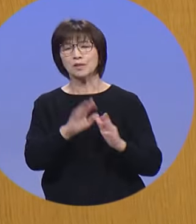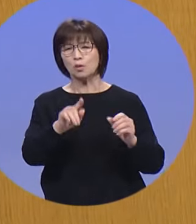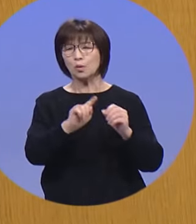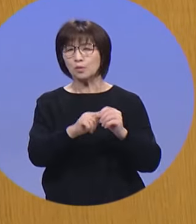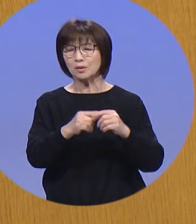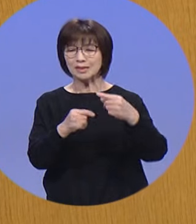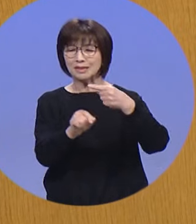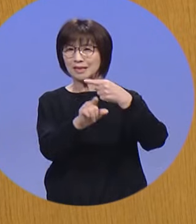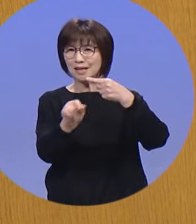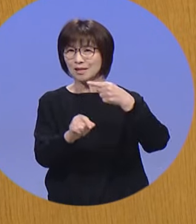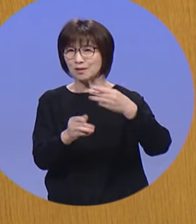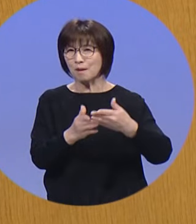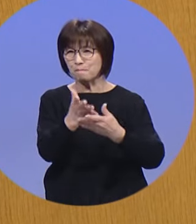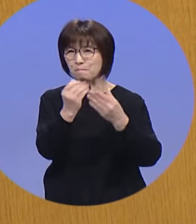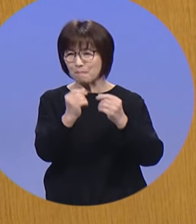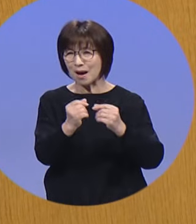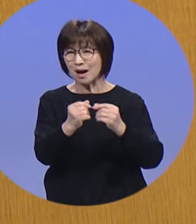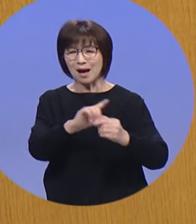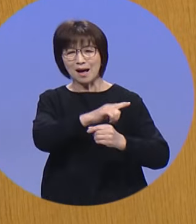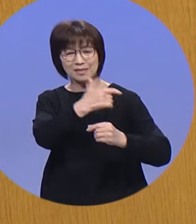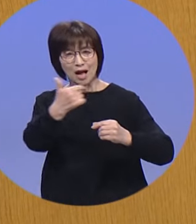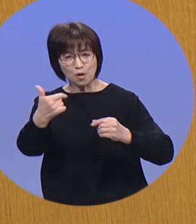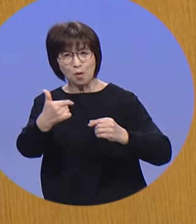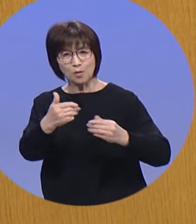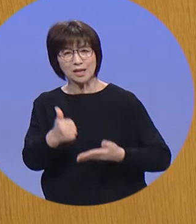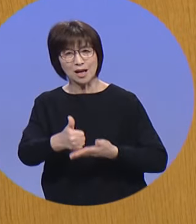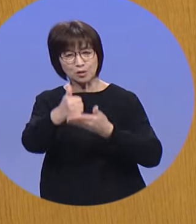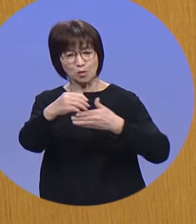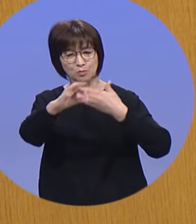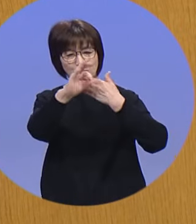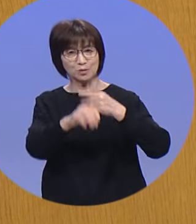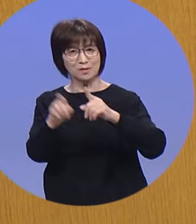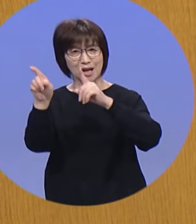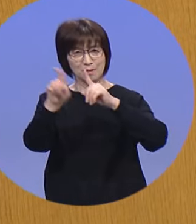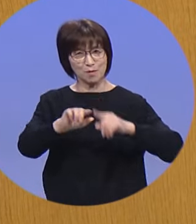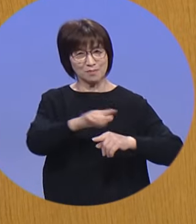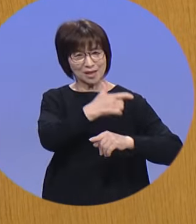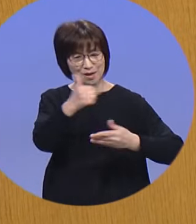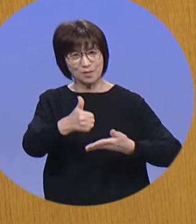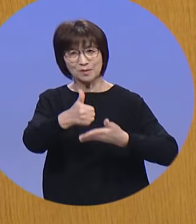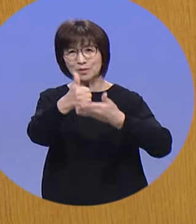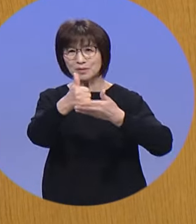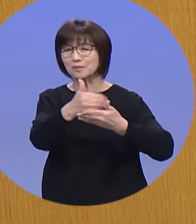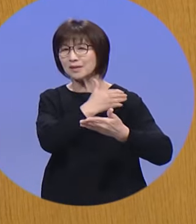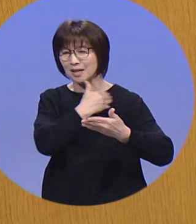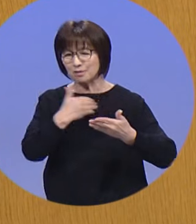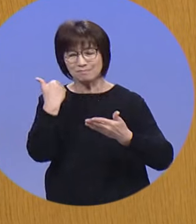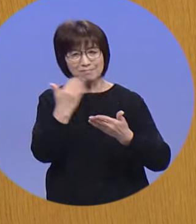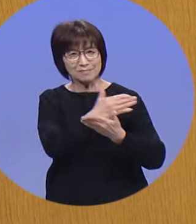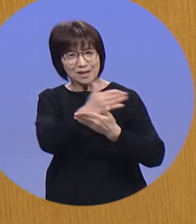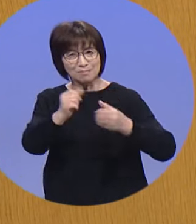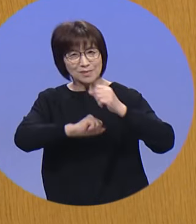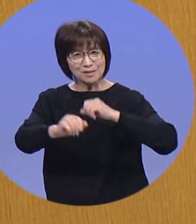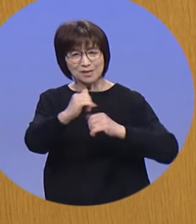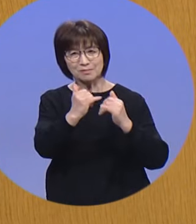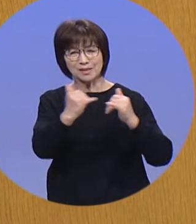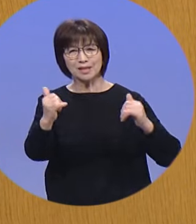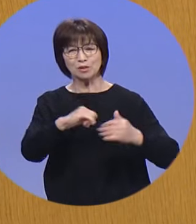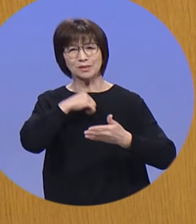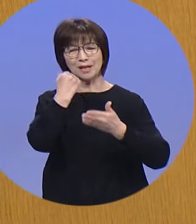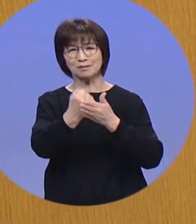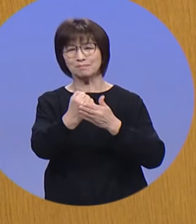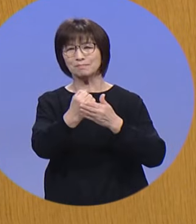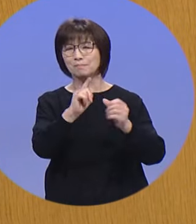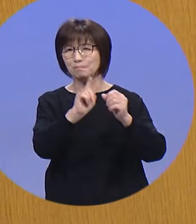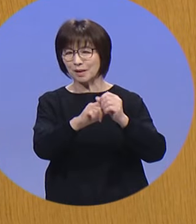年1月から施行された千葉県多様性尊重条例に基づき、多様性が尊重され誰もが活躍できる社会の実現に向